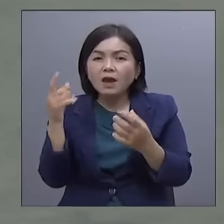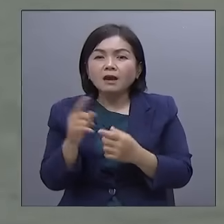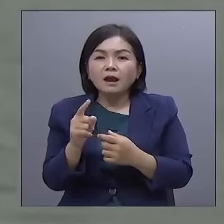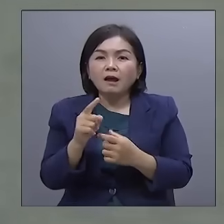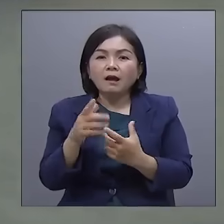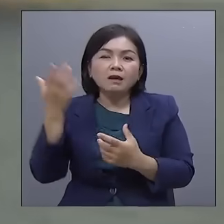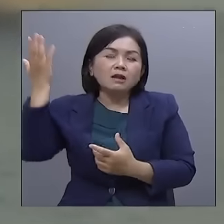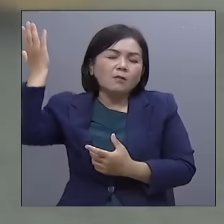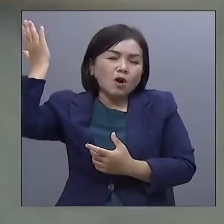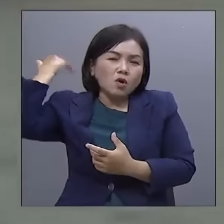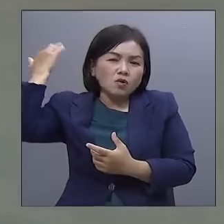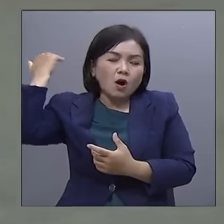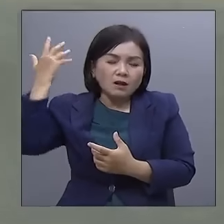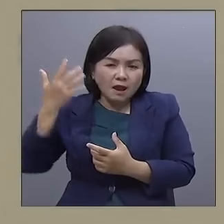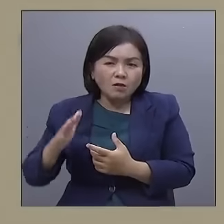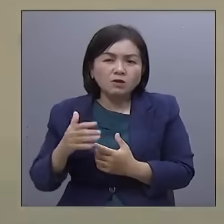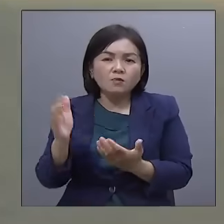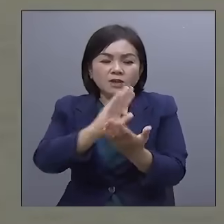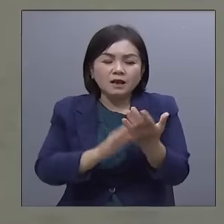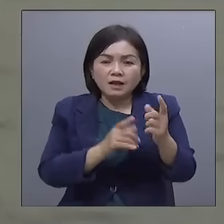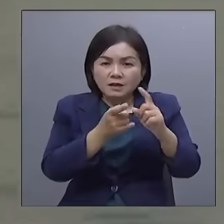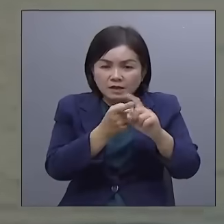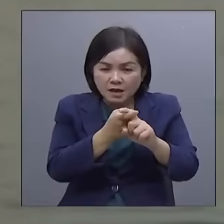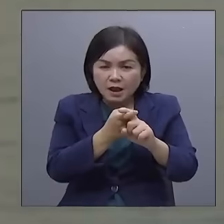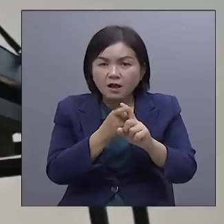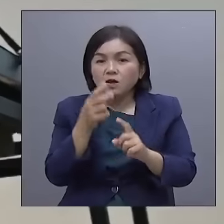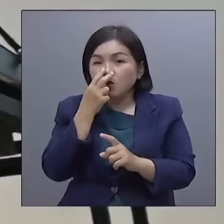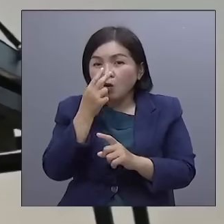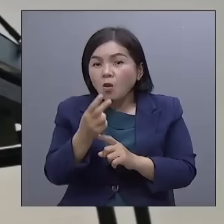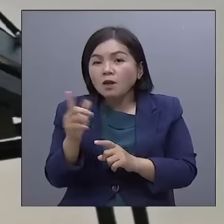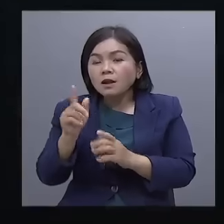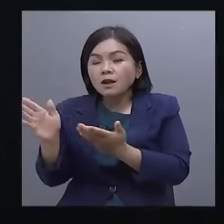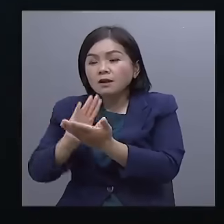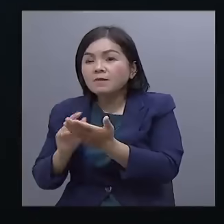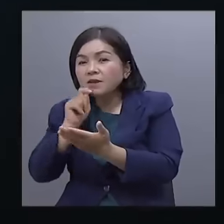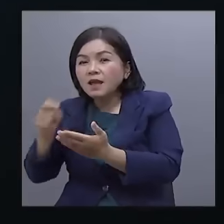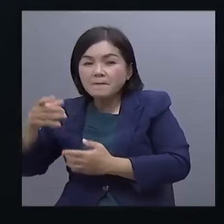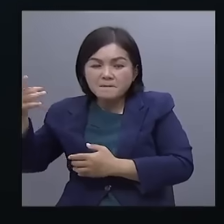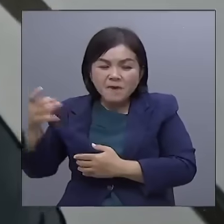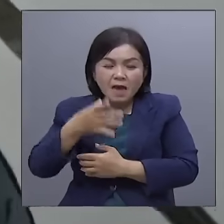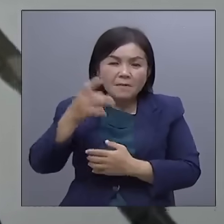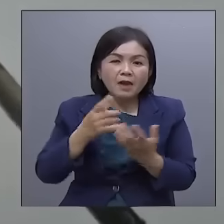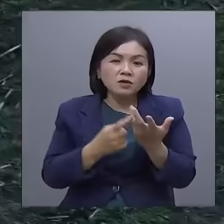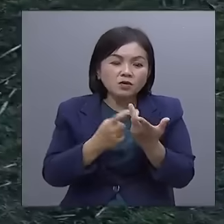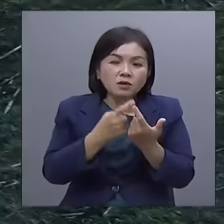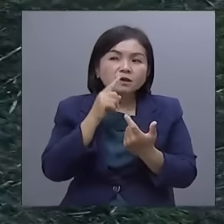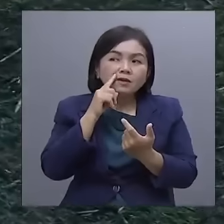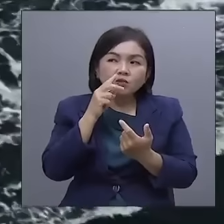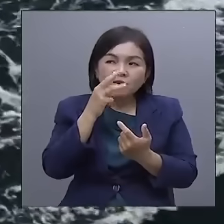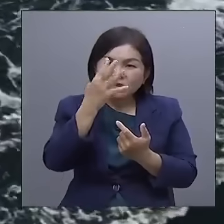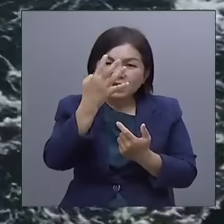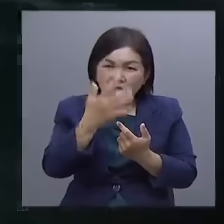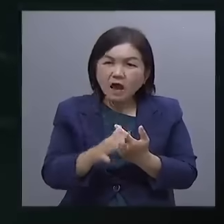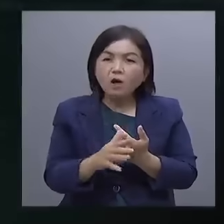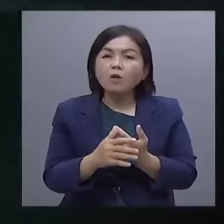ตั้งแต่นั้นเป็นต้นมาคุณผู้ชมรัสเซียเค้าเผชิญหน้ากับการซุ่มโจมตีของเรือโดรนแล้วเนี่ยไม่ต่ำกว่า 4ครั้งนะคะรวมอย่างน้อย